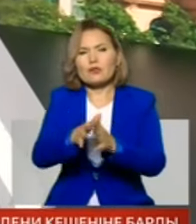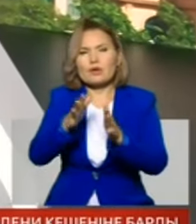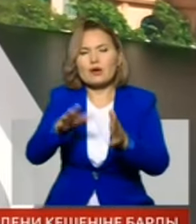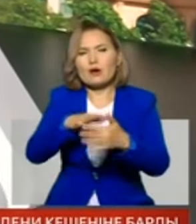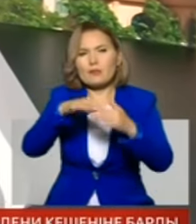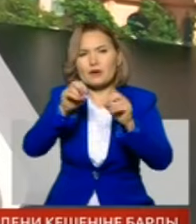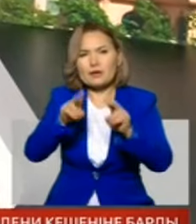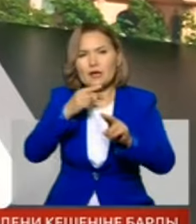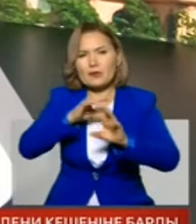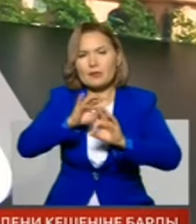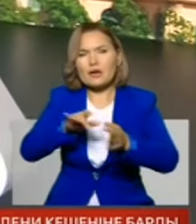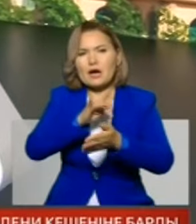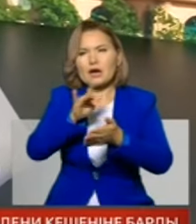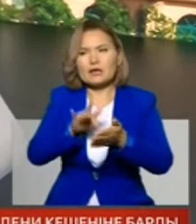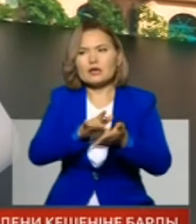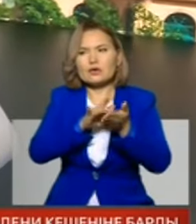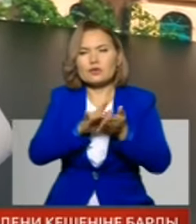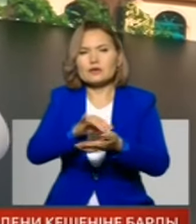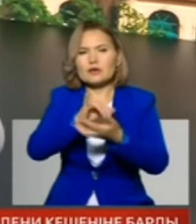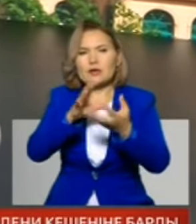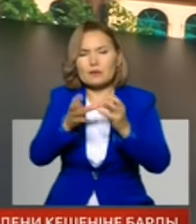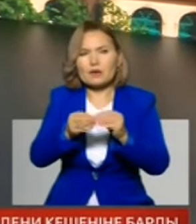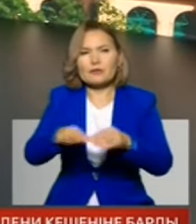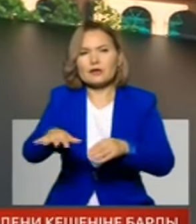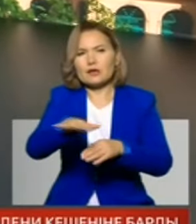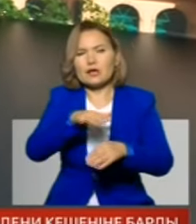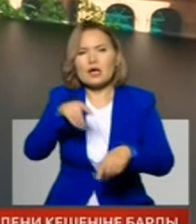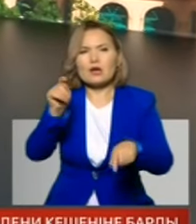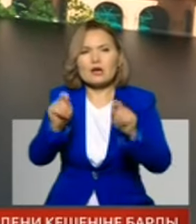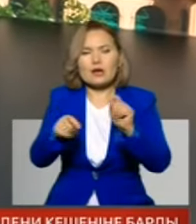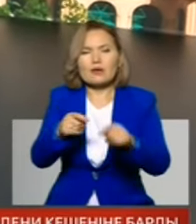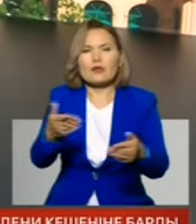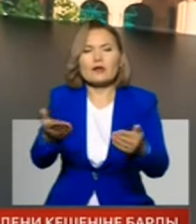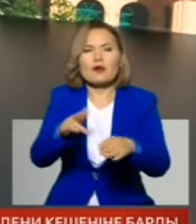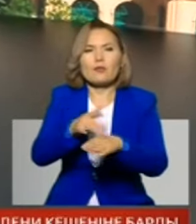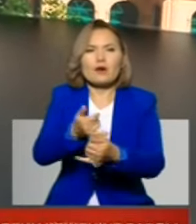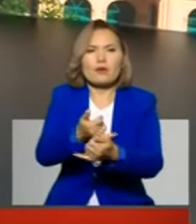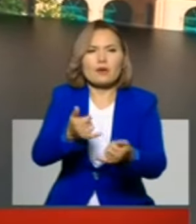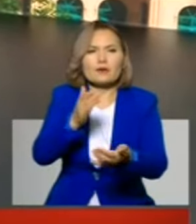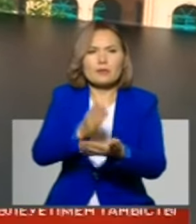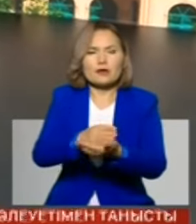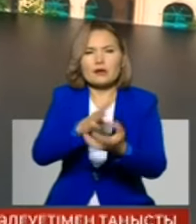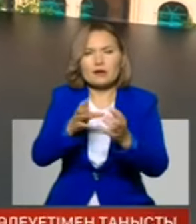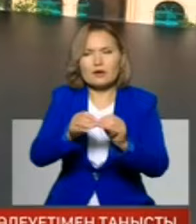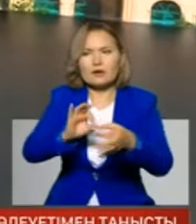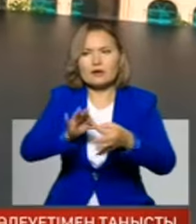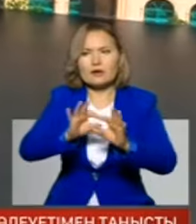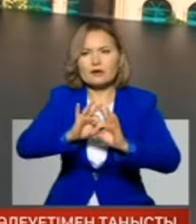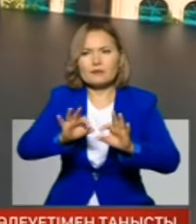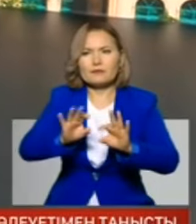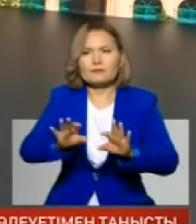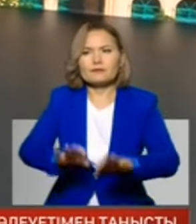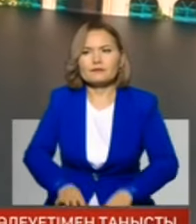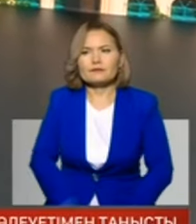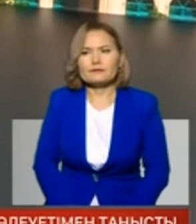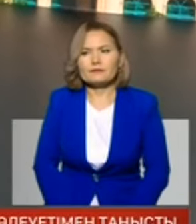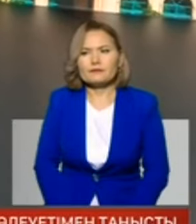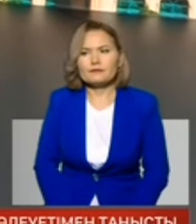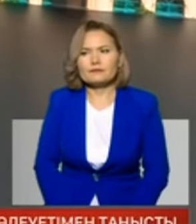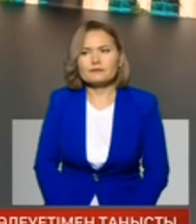артық дейді сала мамандары. Қаладағы туристік аймақтарда келушілерге қандай жағдай жасалған? Айдана Қуантхан біліп қайтты.